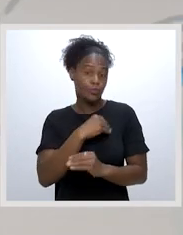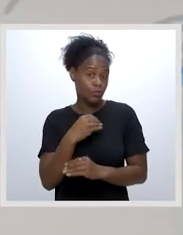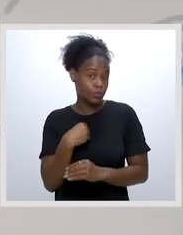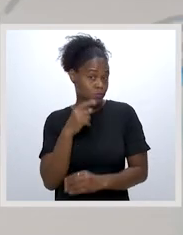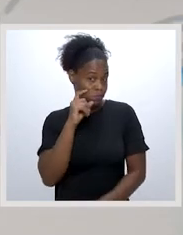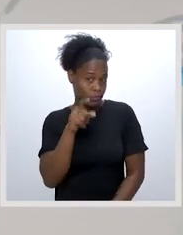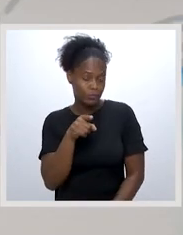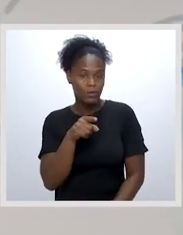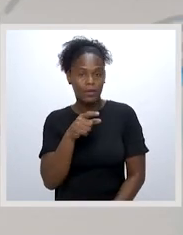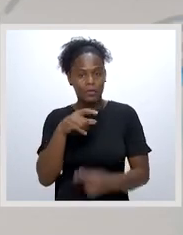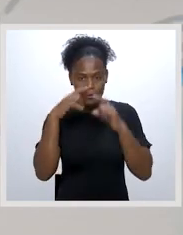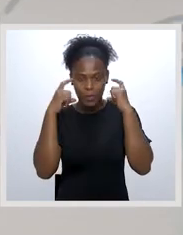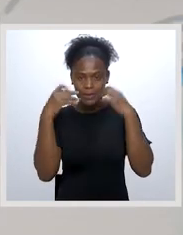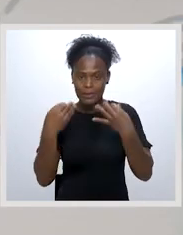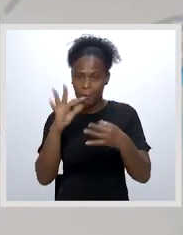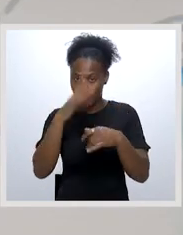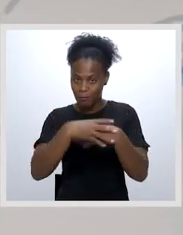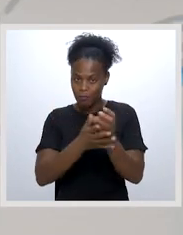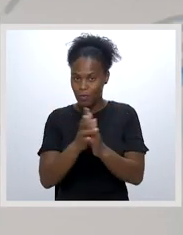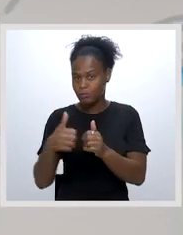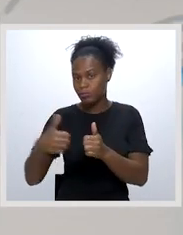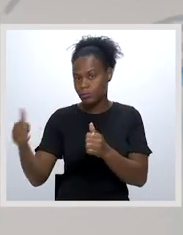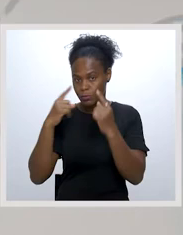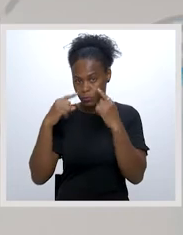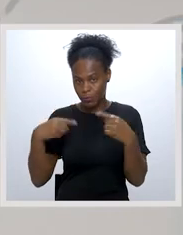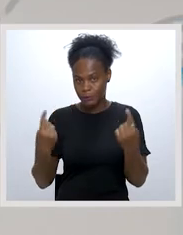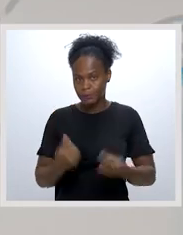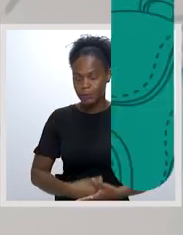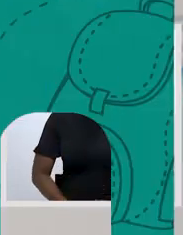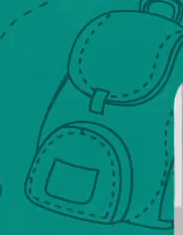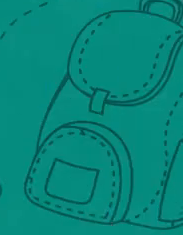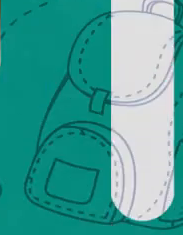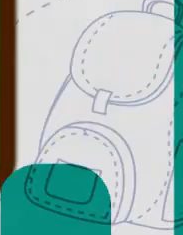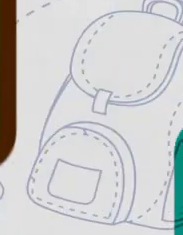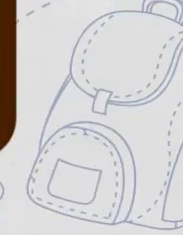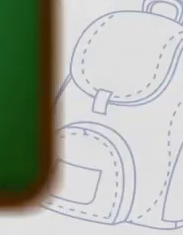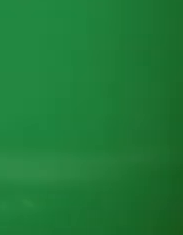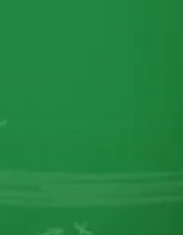toujours ton masque, lave-toi les mains et garde la distance en public.